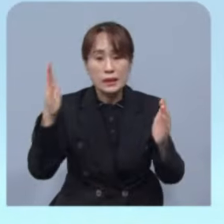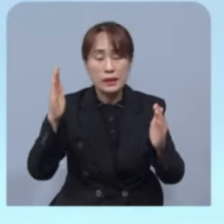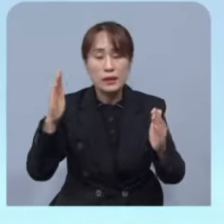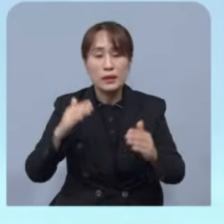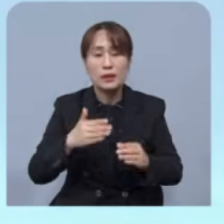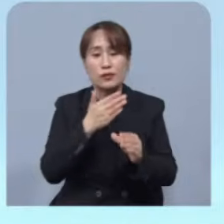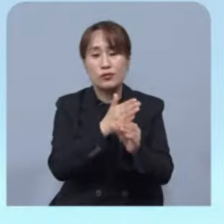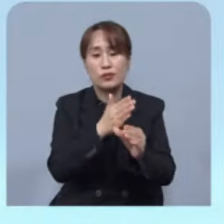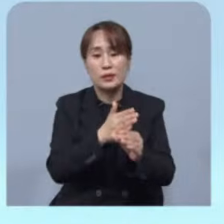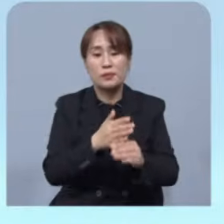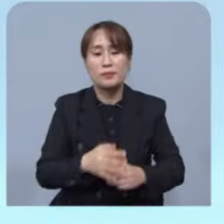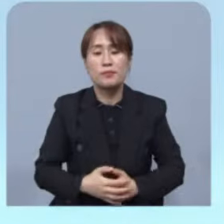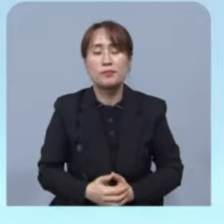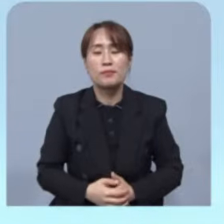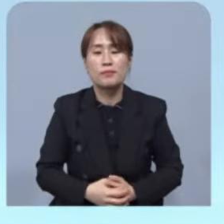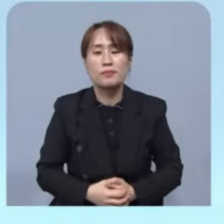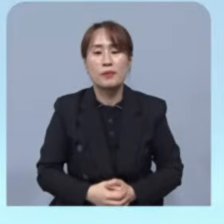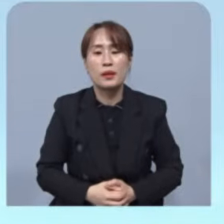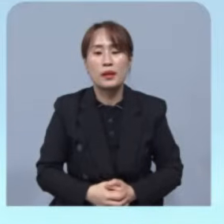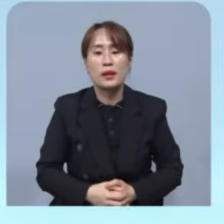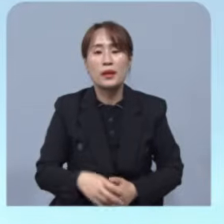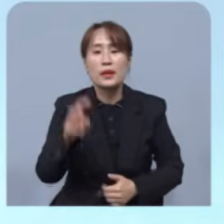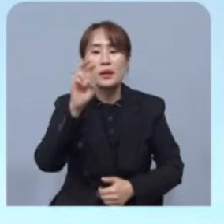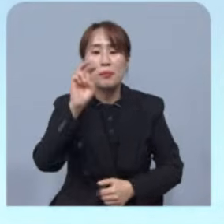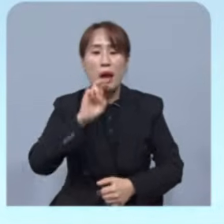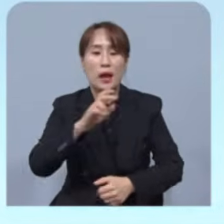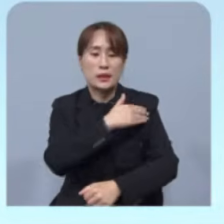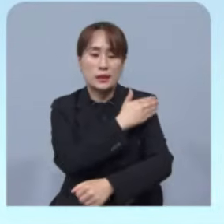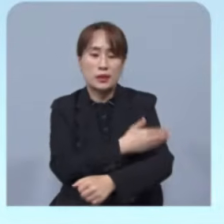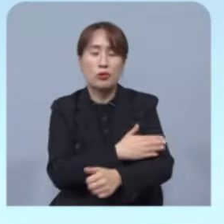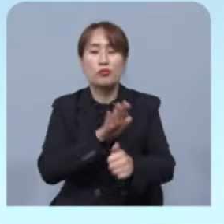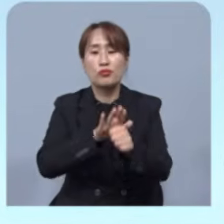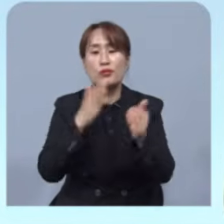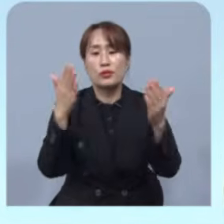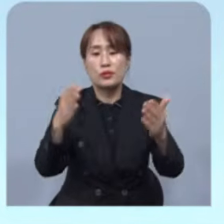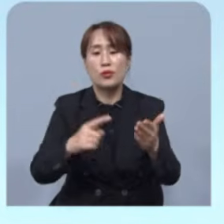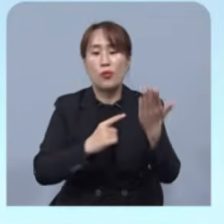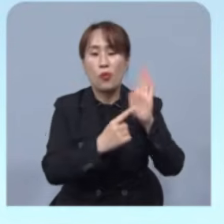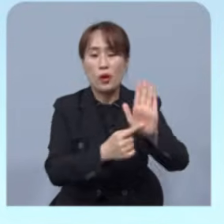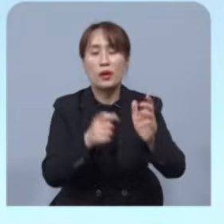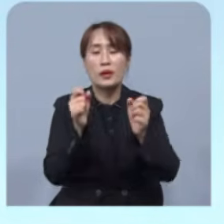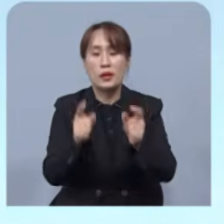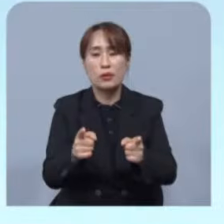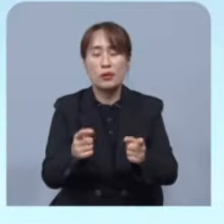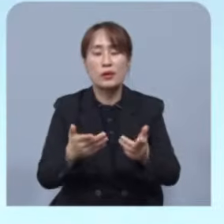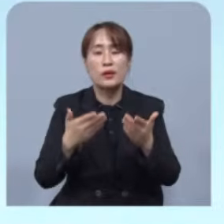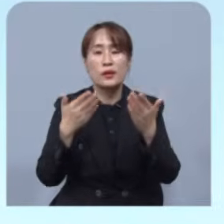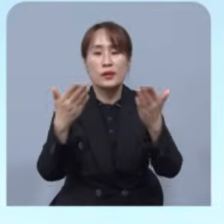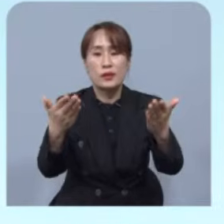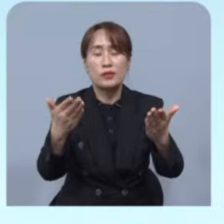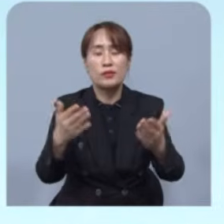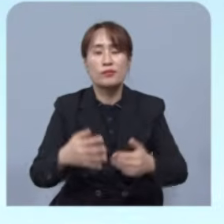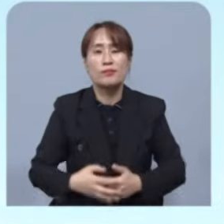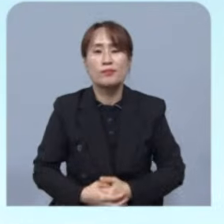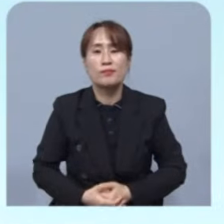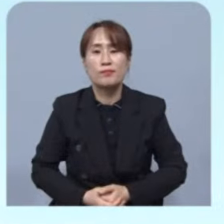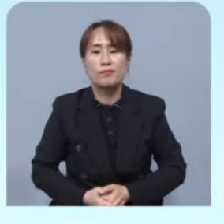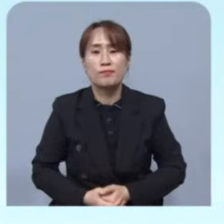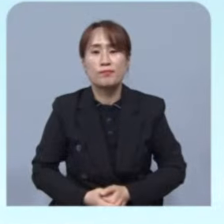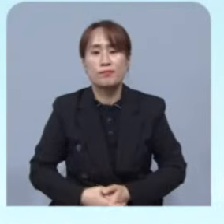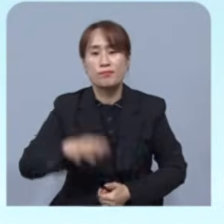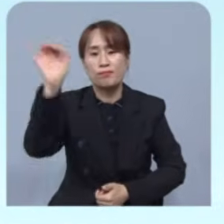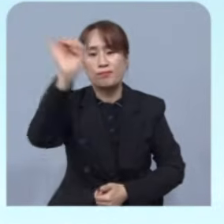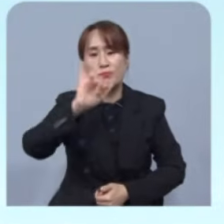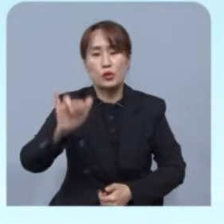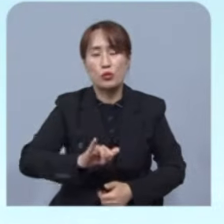학생들 중심으로 해서 그 음악적인 역량을 키워주고 이제 공연을 할 수 있는 기회를 제공하는 겁니다. 그런 이제